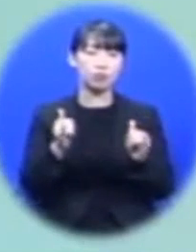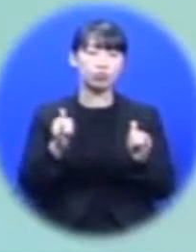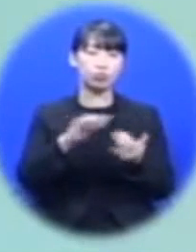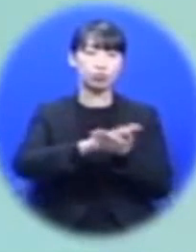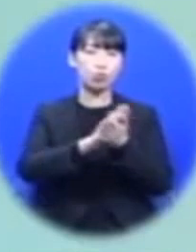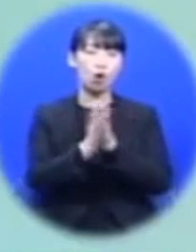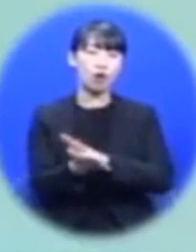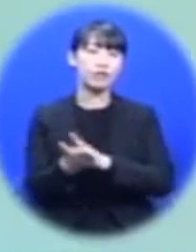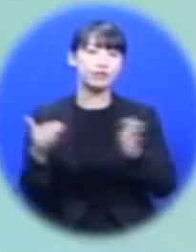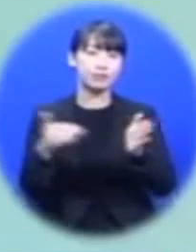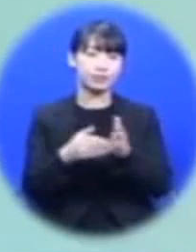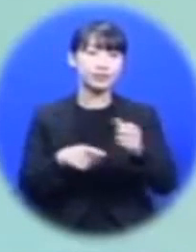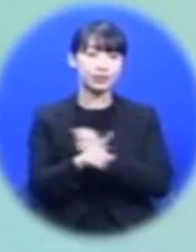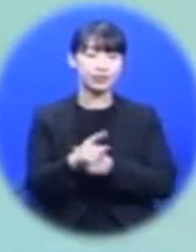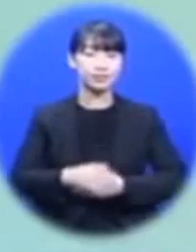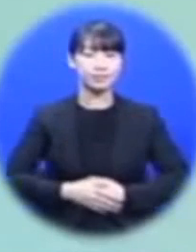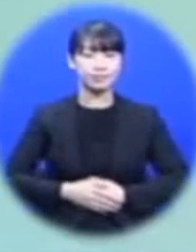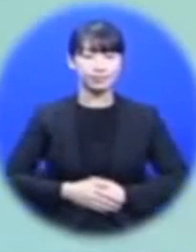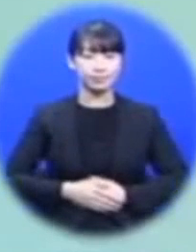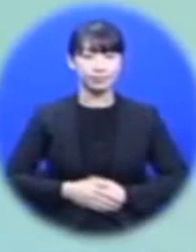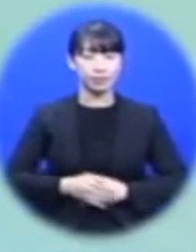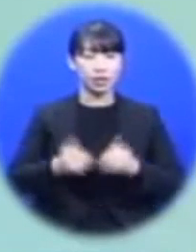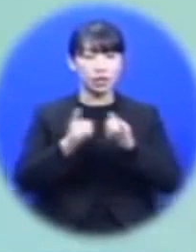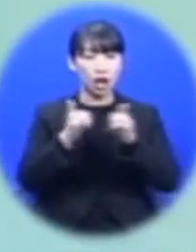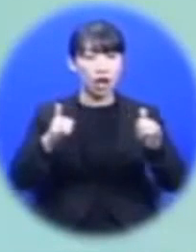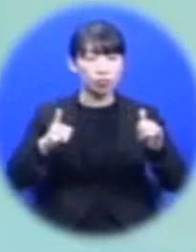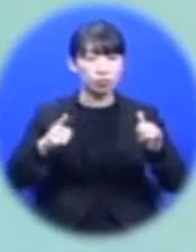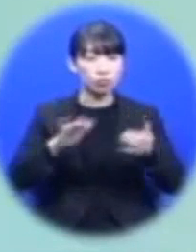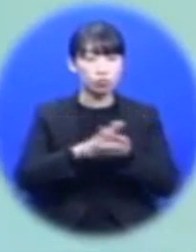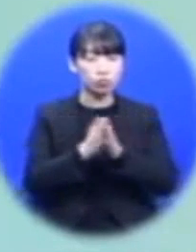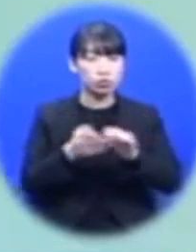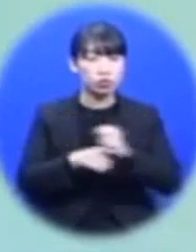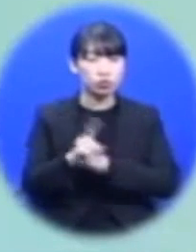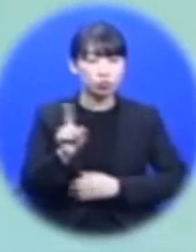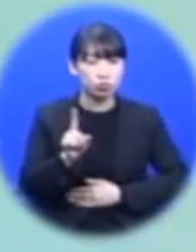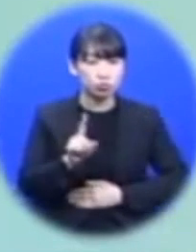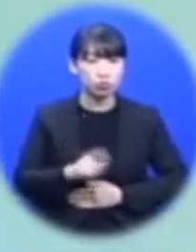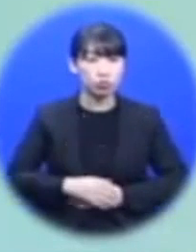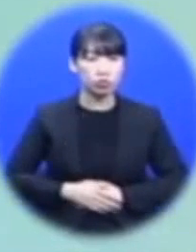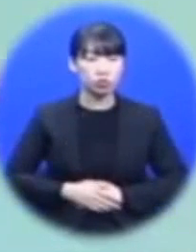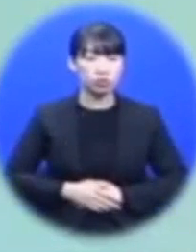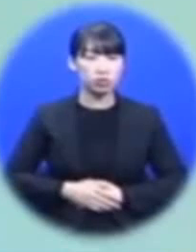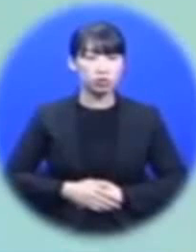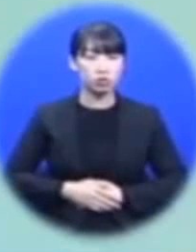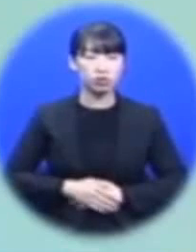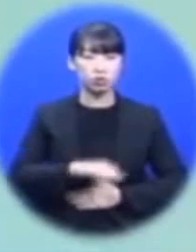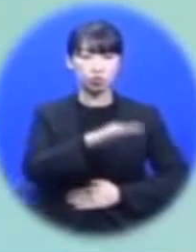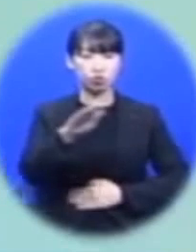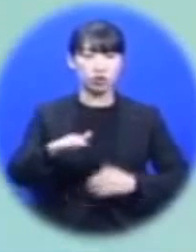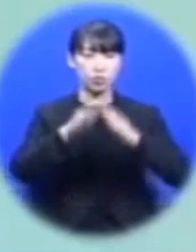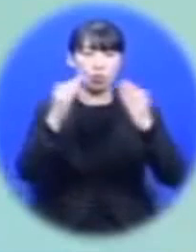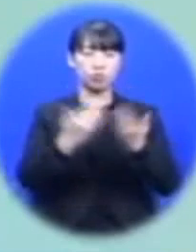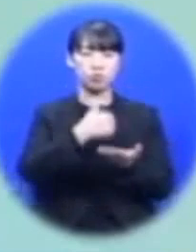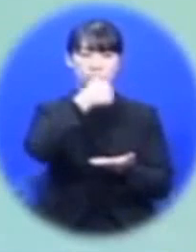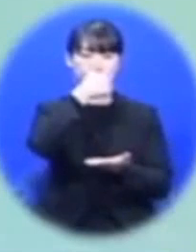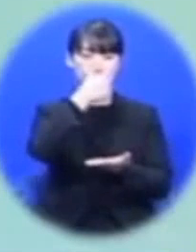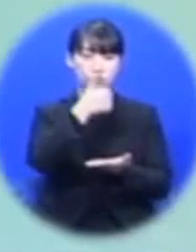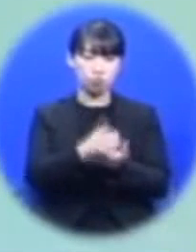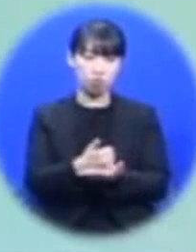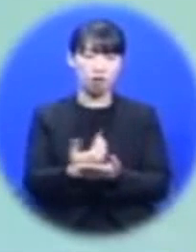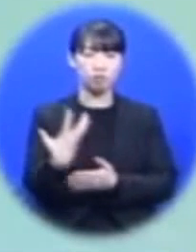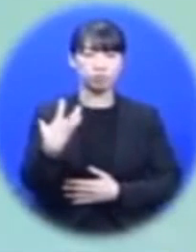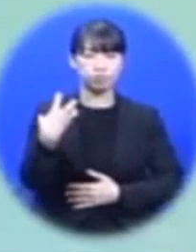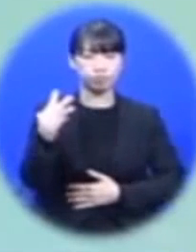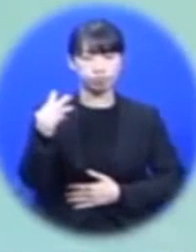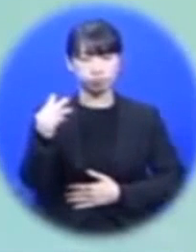말을 사람이 되셔야 되는 이유는 그래야 우리 모두의 죄를 짊어지고